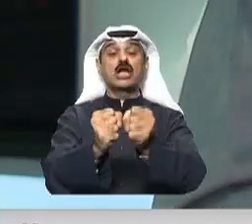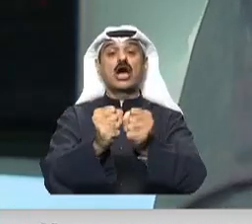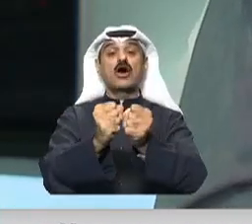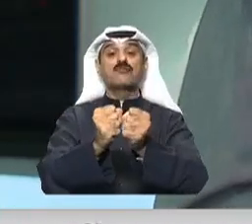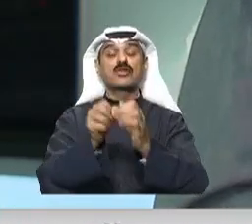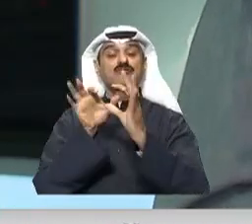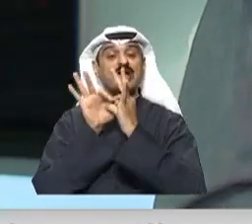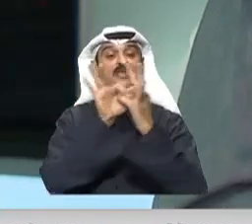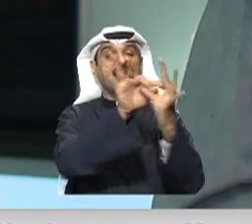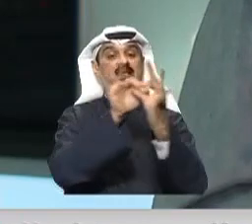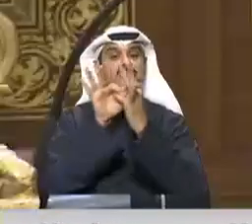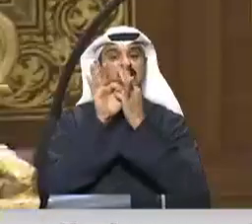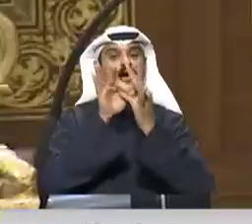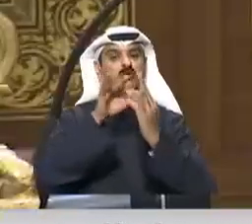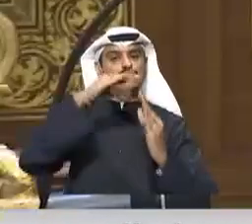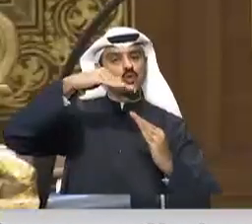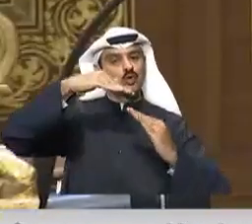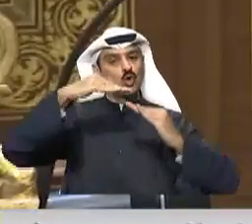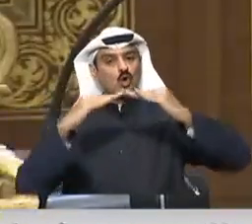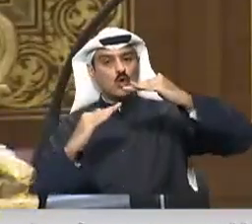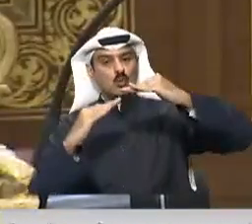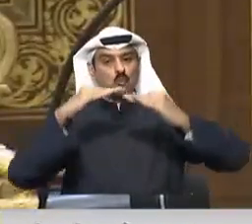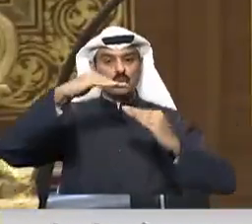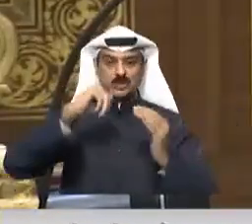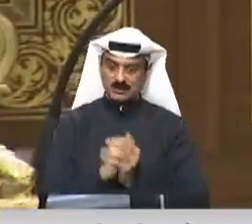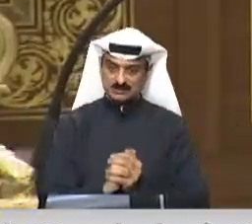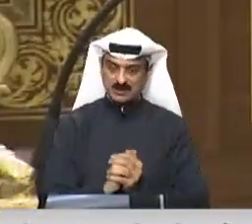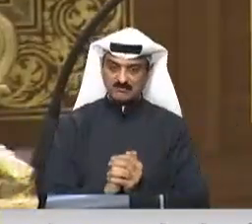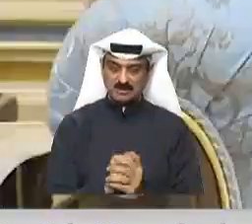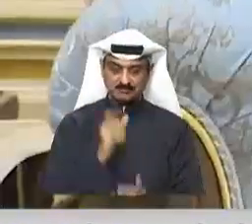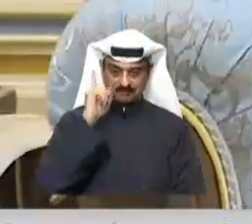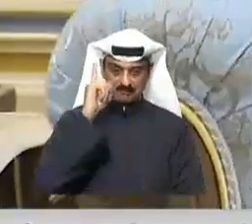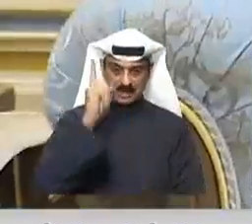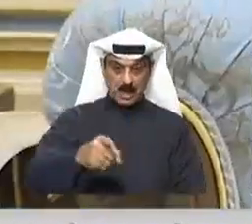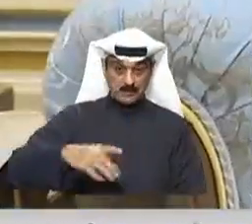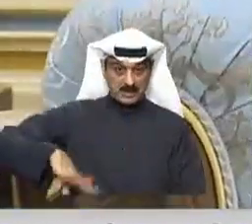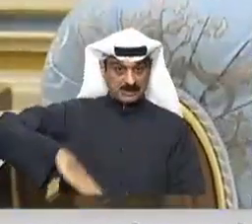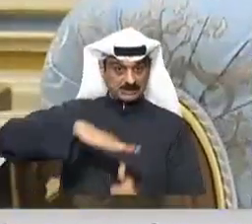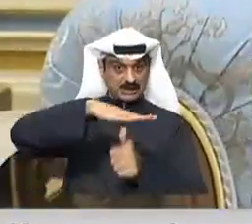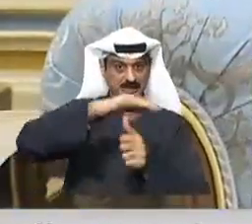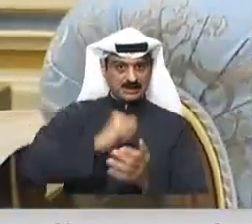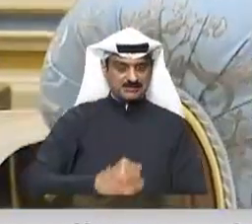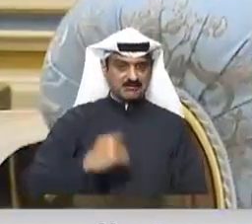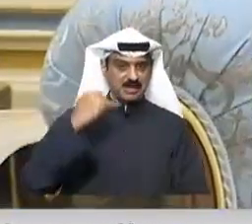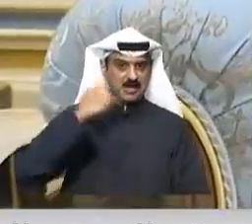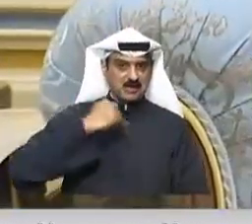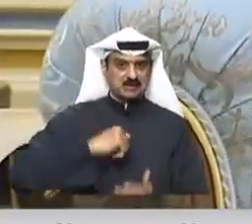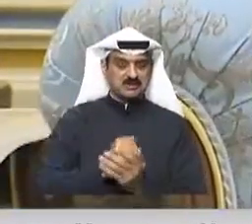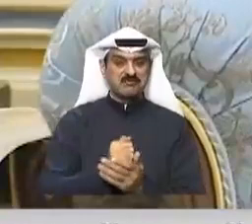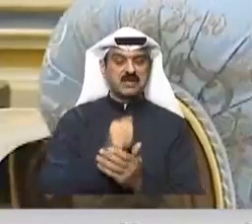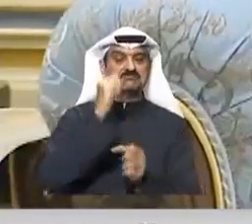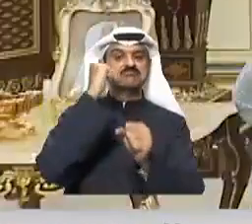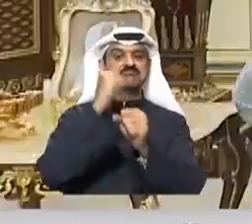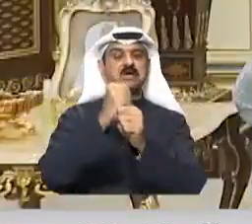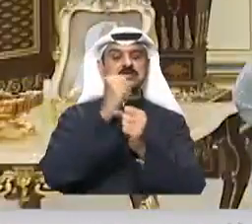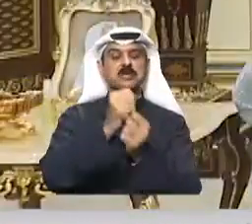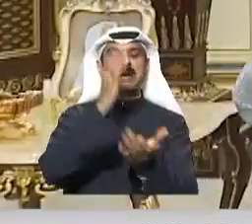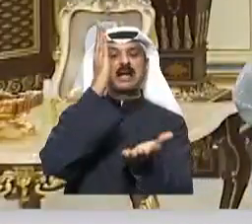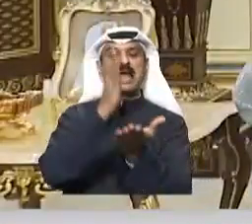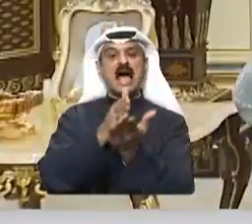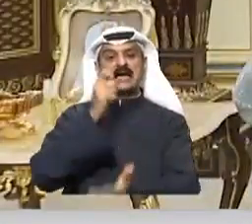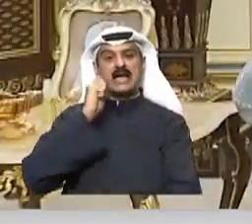العلاقه بان تكون متوازنه الاراده الامريكيه الساميه كشفت عن رغبتها في استعمال حقها الاصيل